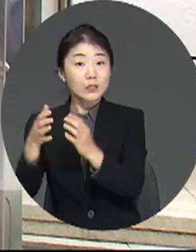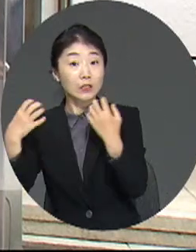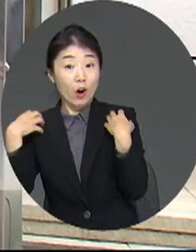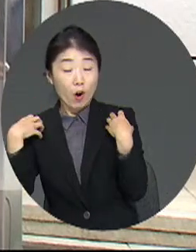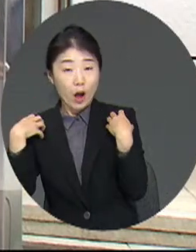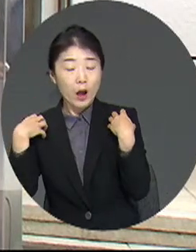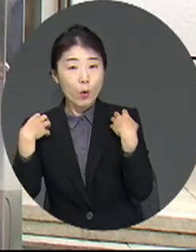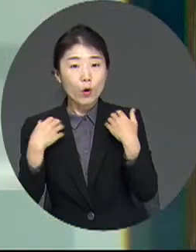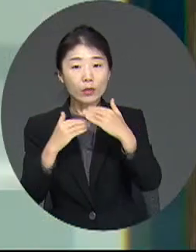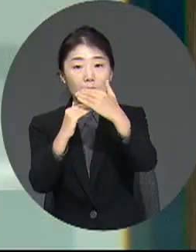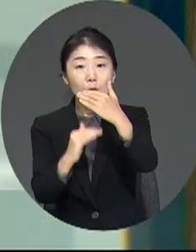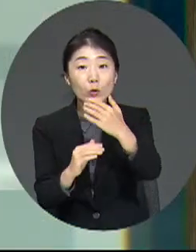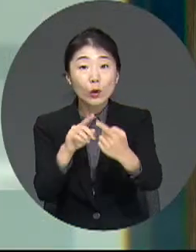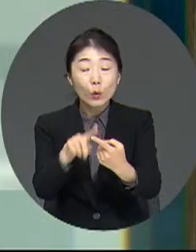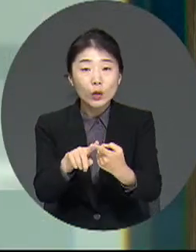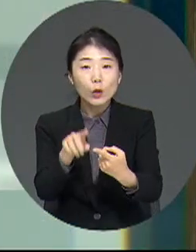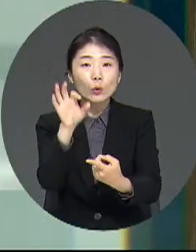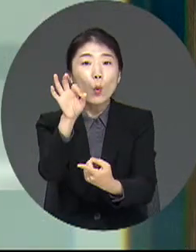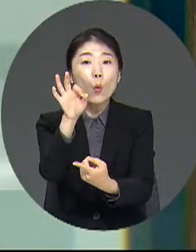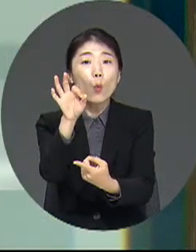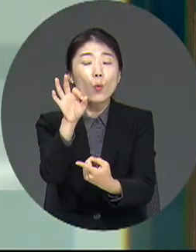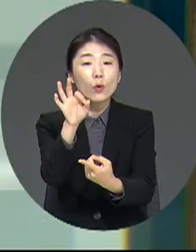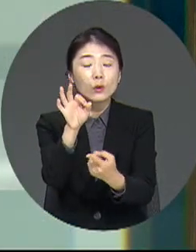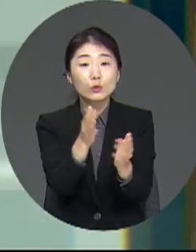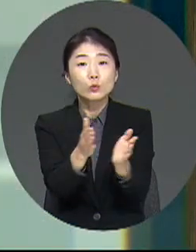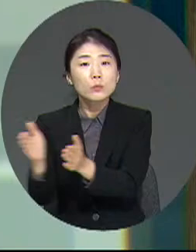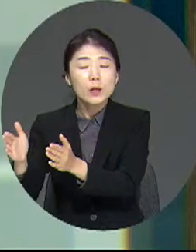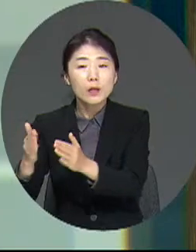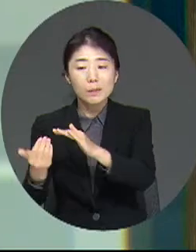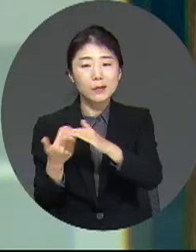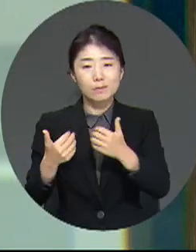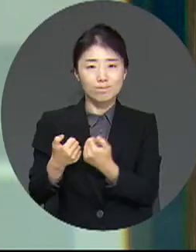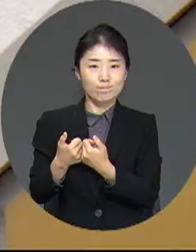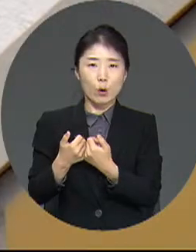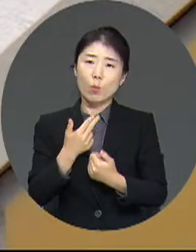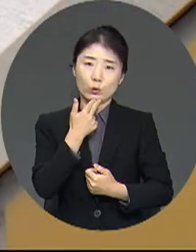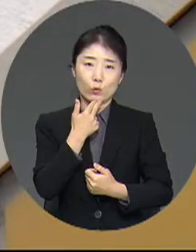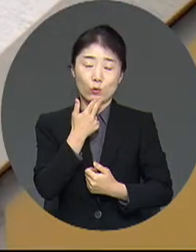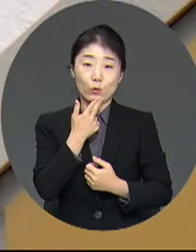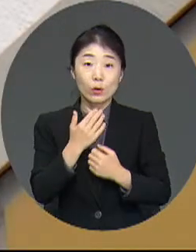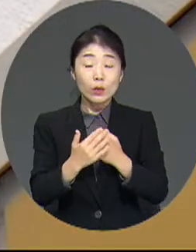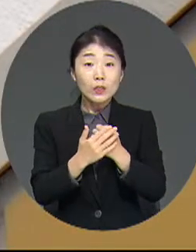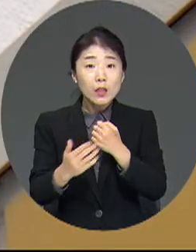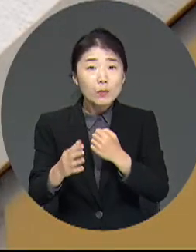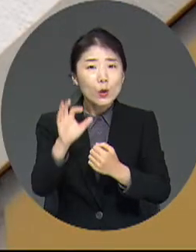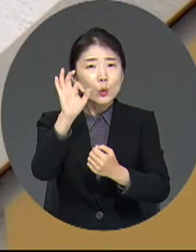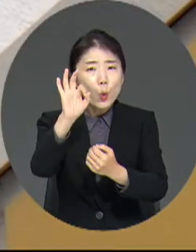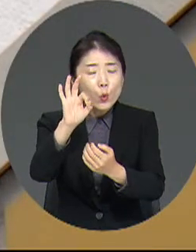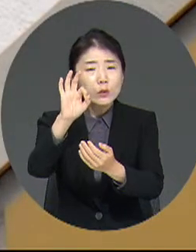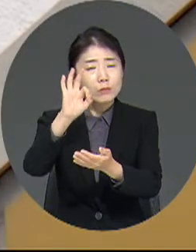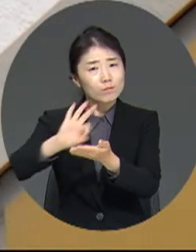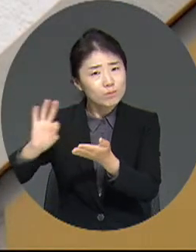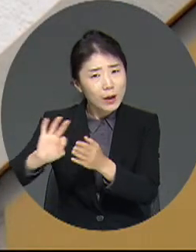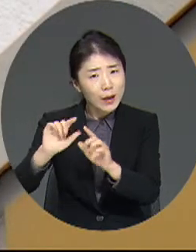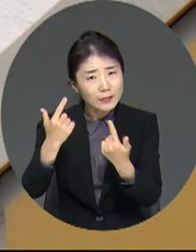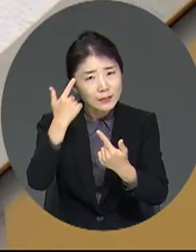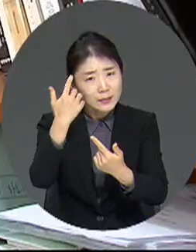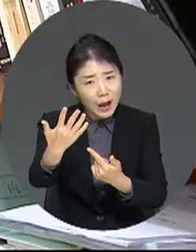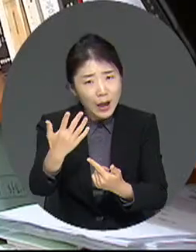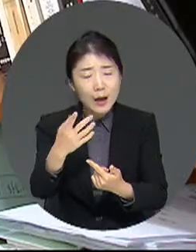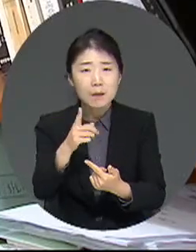조례에 따른 예산 확보와 같은 사전 협의를 하지 않았습니다이 때문에 예산 낭비가 아니냐는 논란도